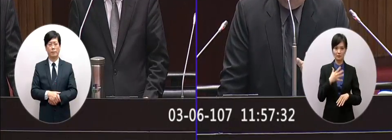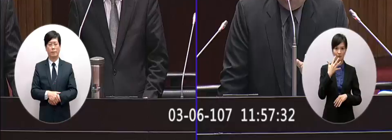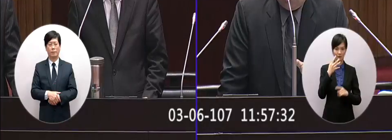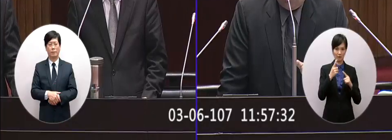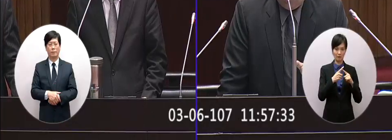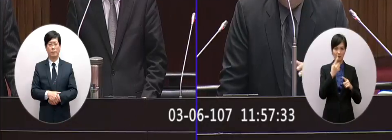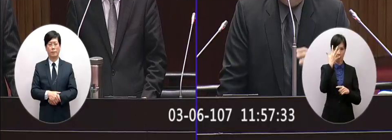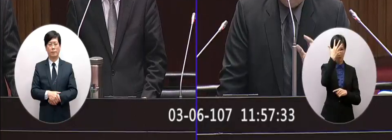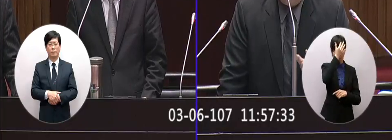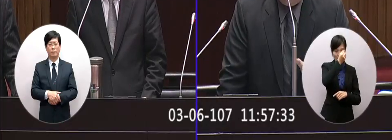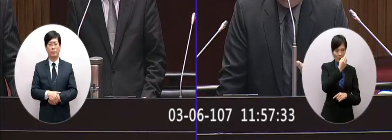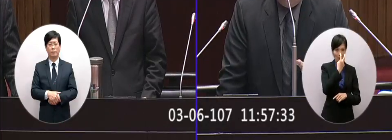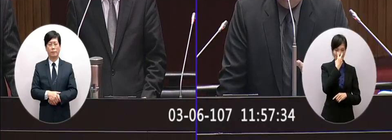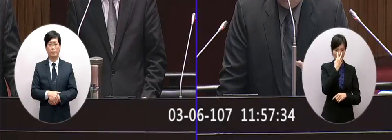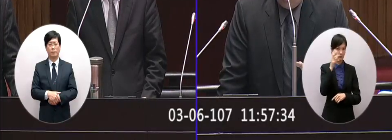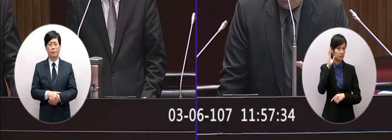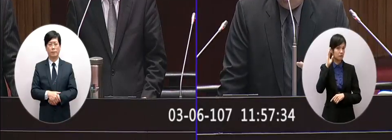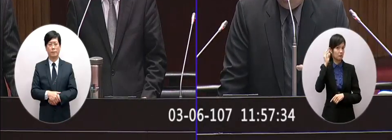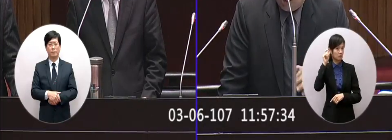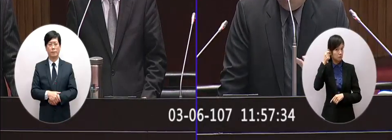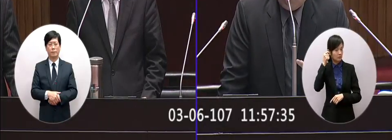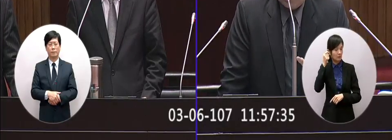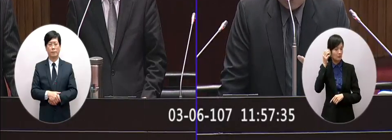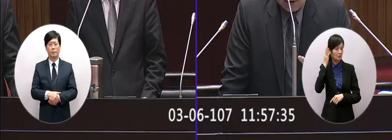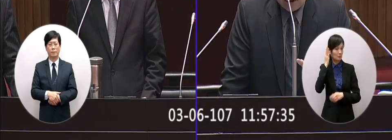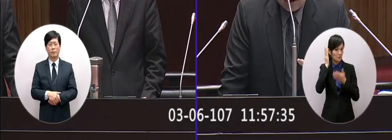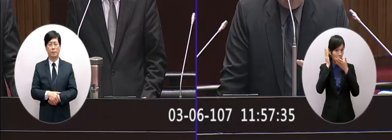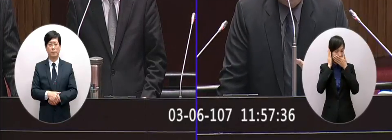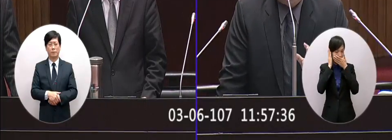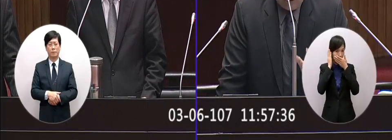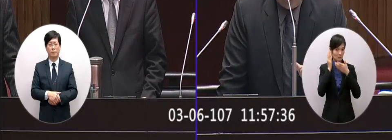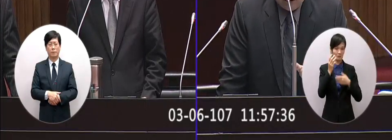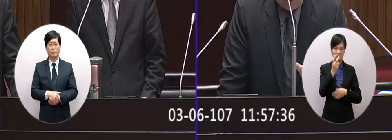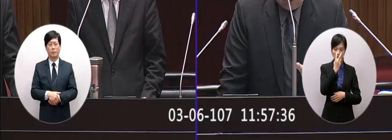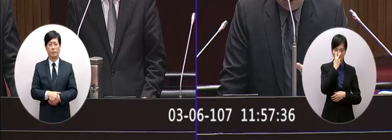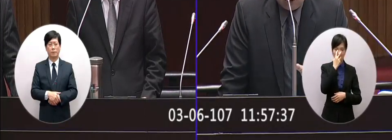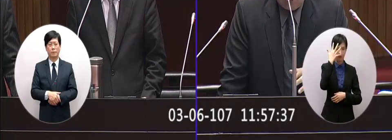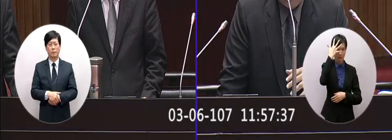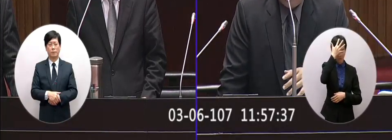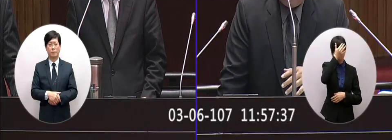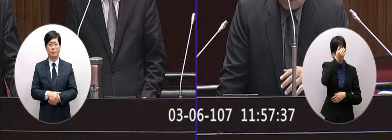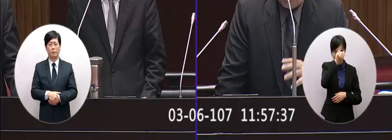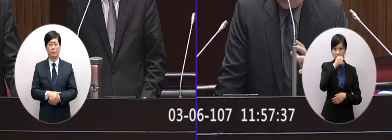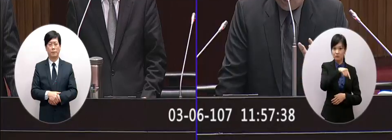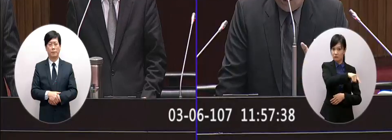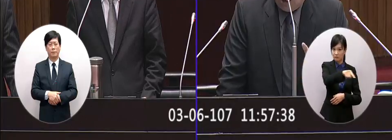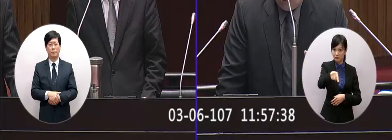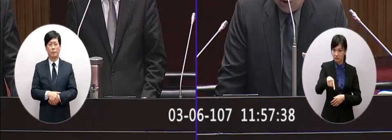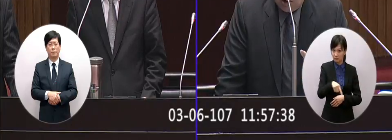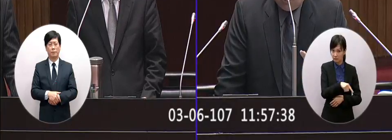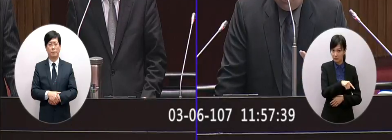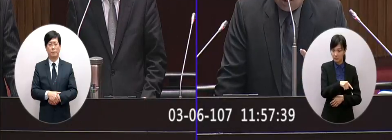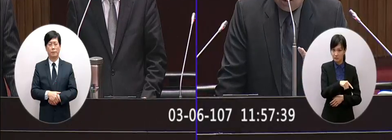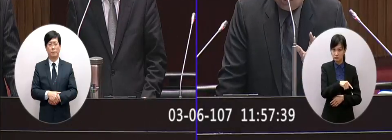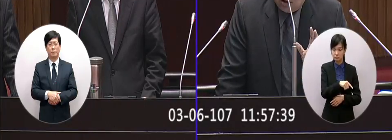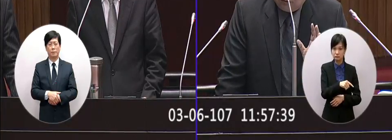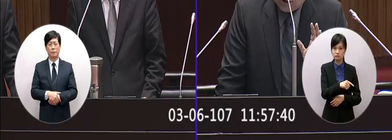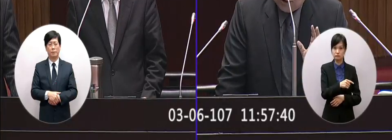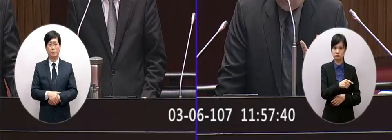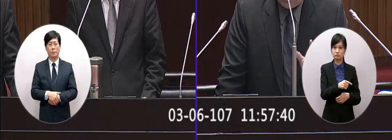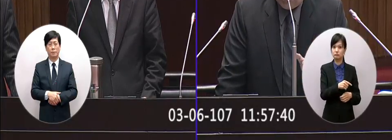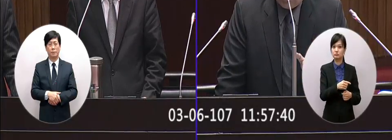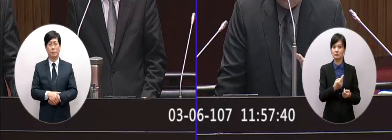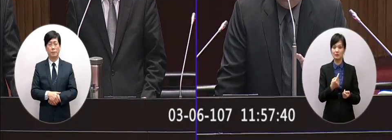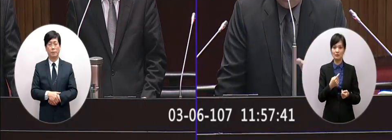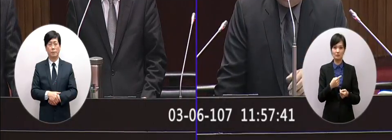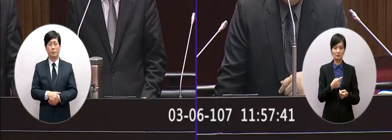视障者跟听障者，老化的视障者跟听障者，就是不是他老了之后发